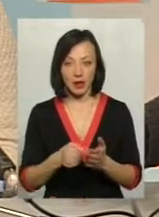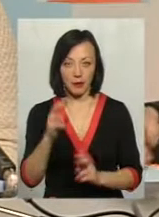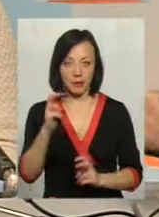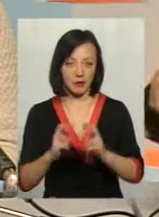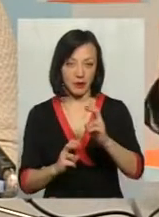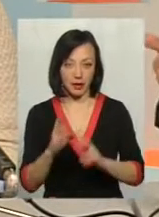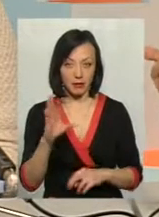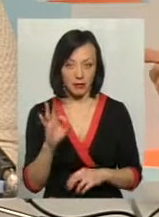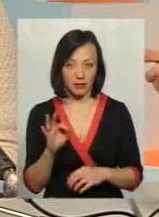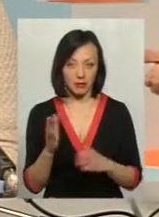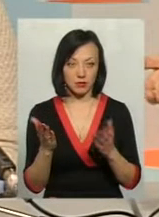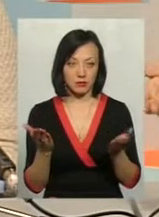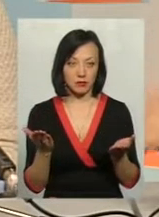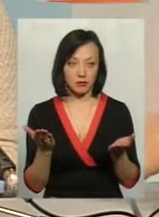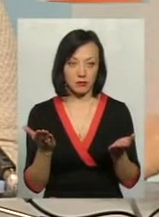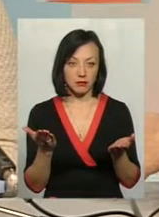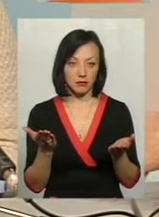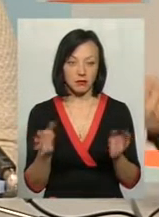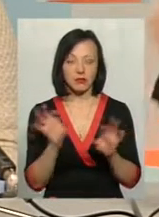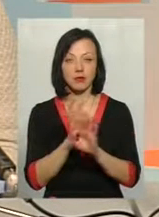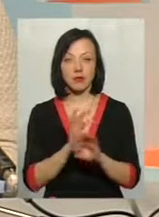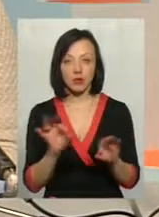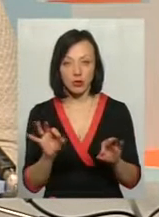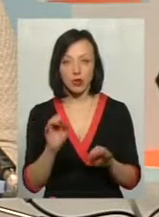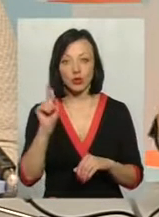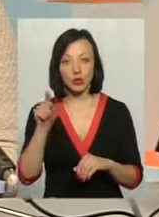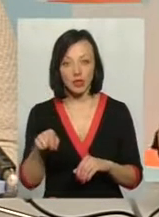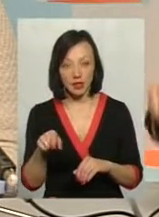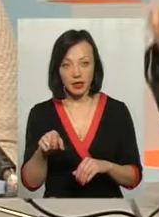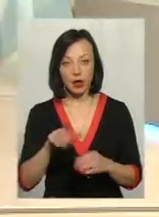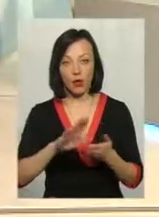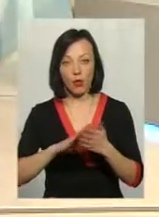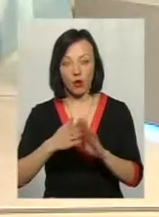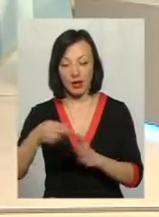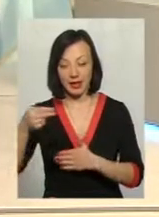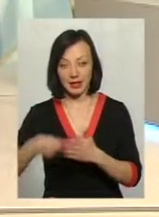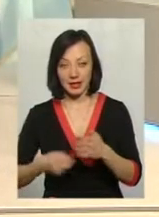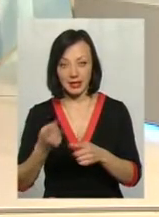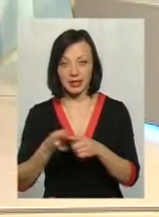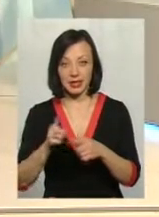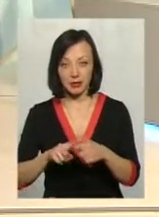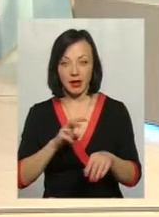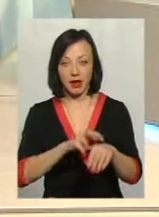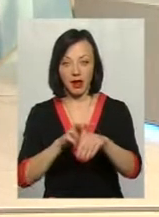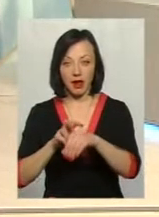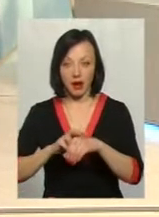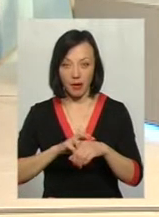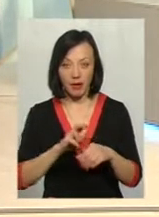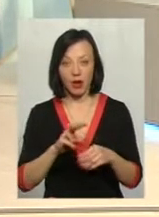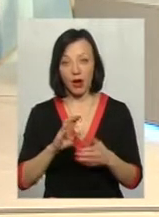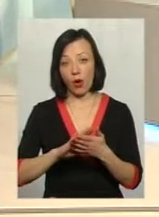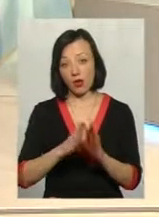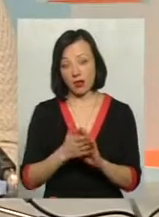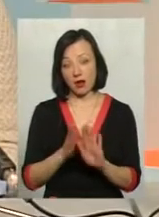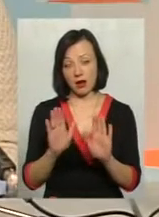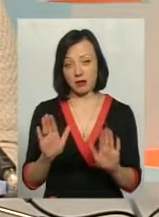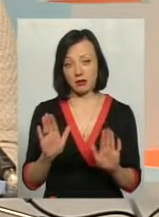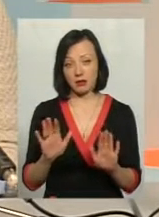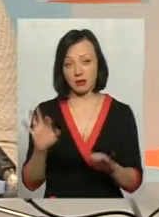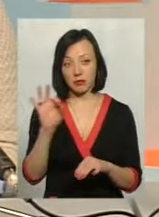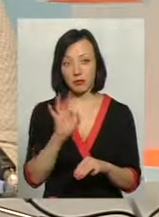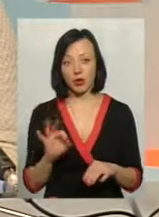підприємство, він каже, прекрасно, тоді він укладає з цими лікарями контракт